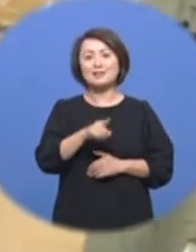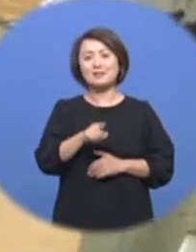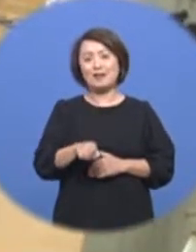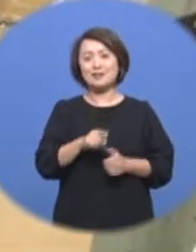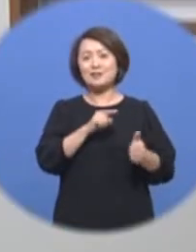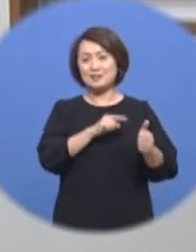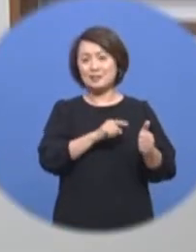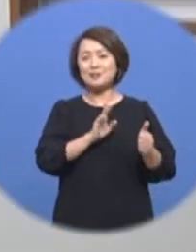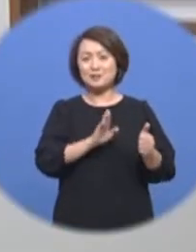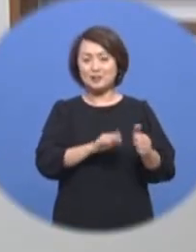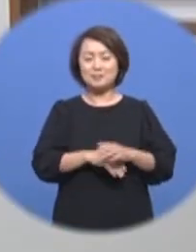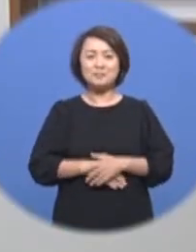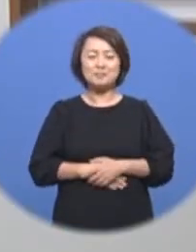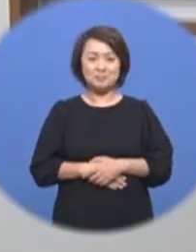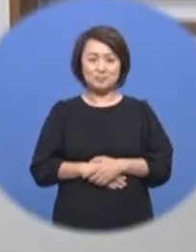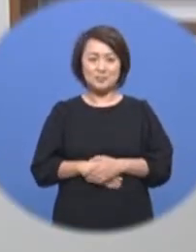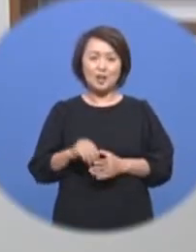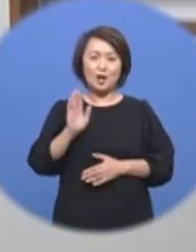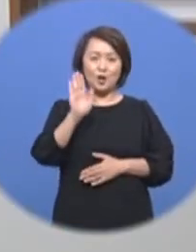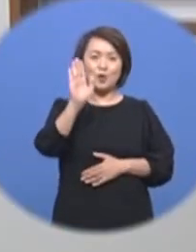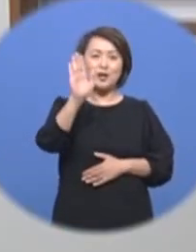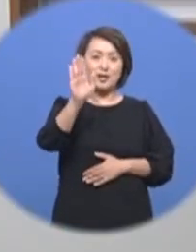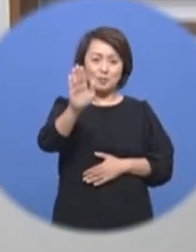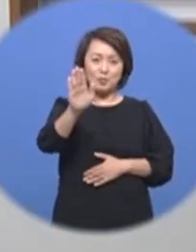。で、これからも、